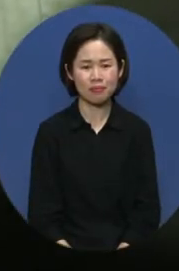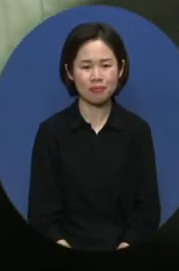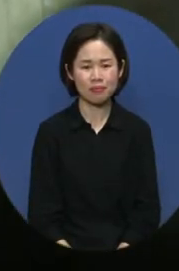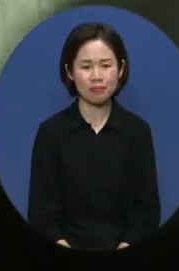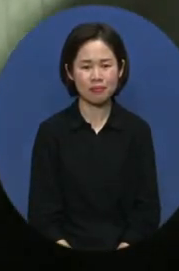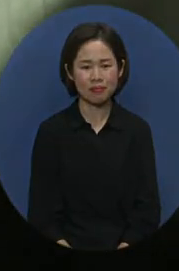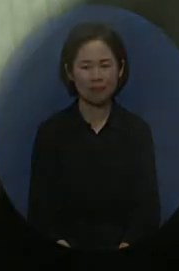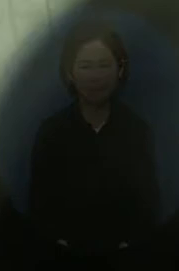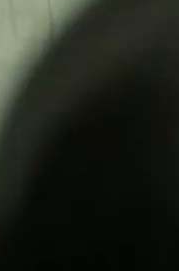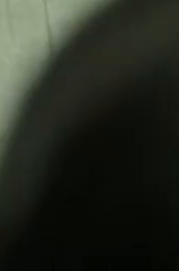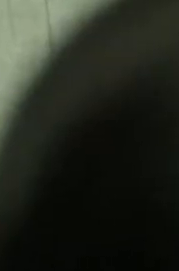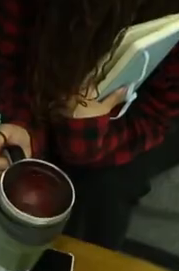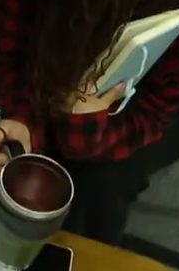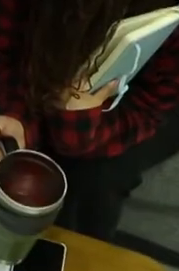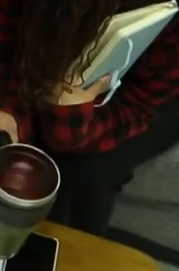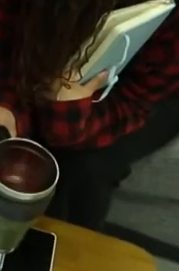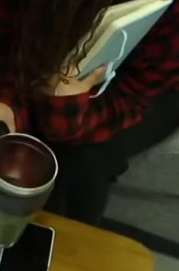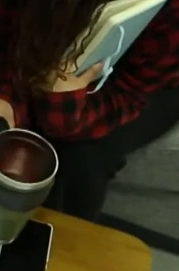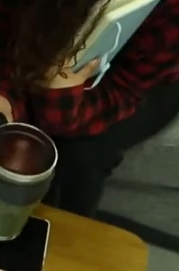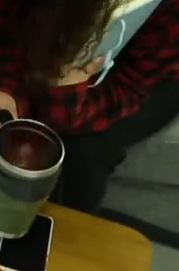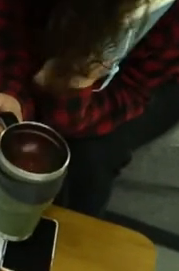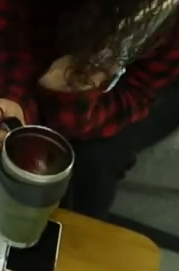있어.